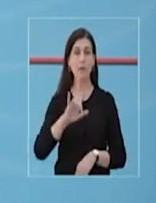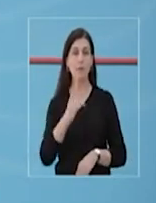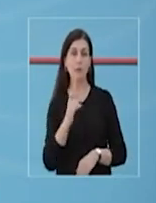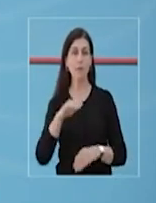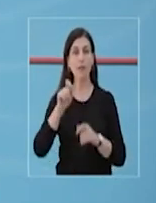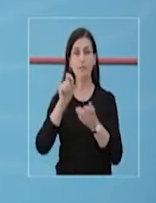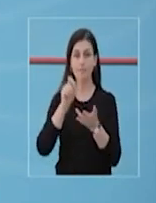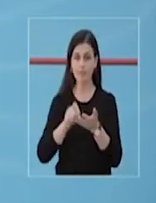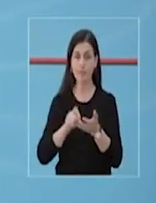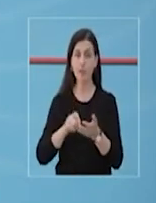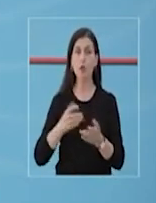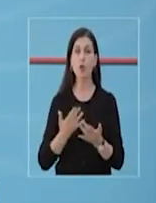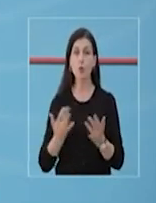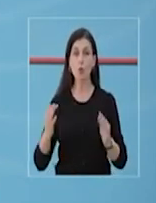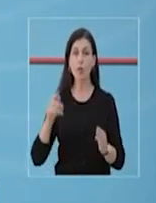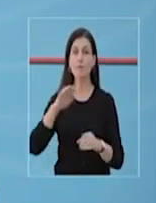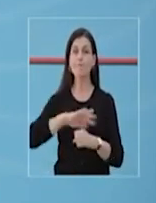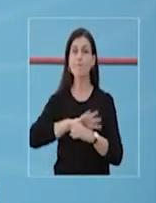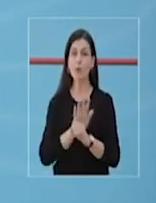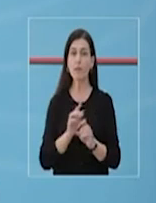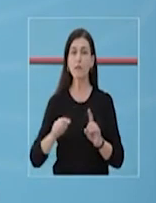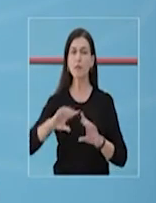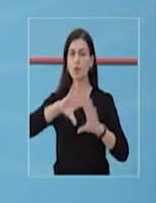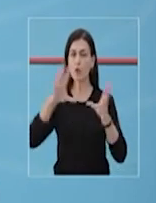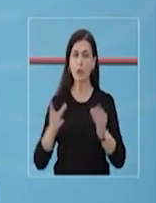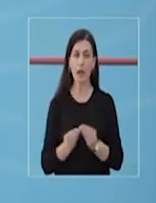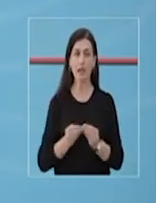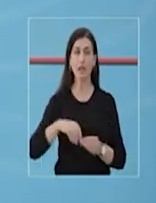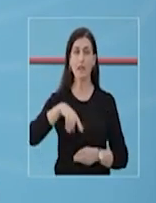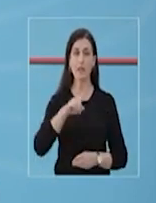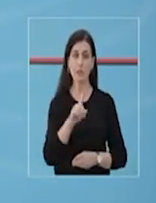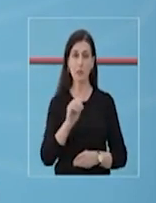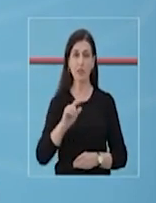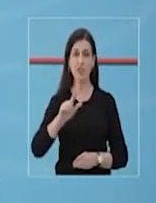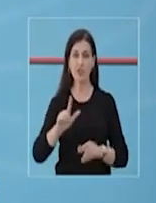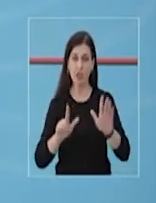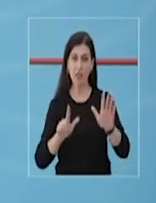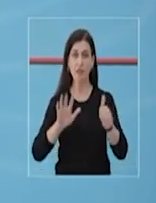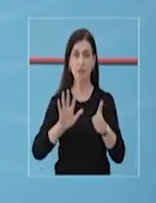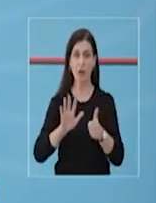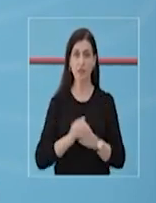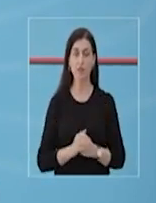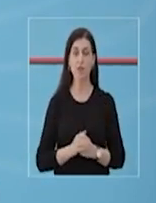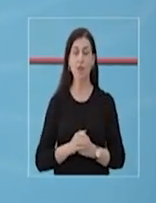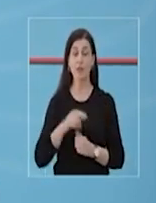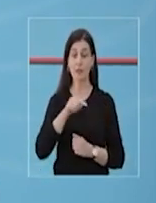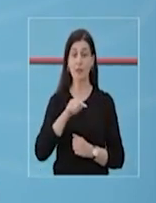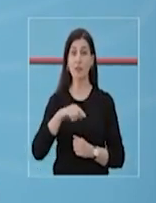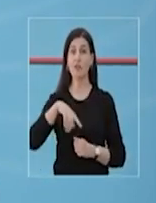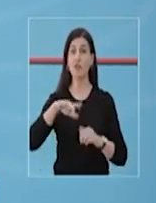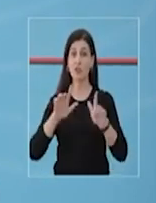serologjike, ndërsa numri i rasteve të konfirmuara pozitiv në të gjithë vendin është 1076. Prej tyre